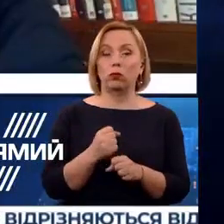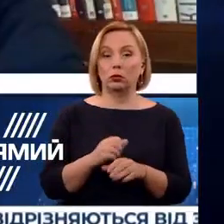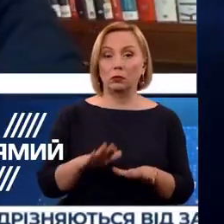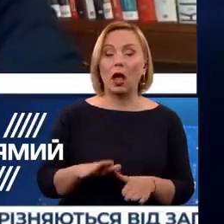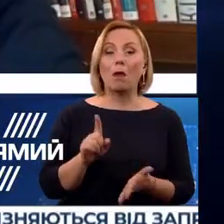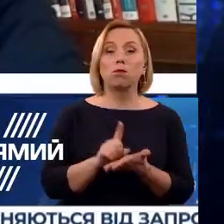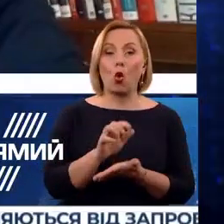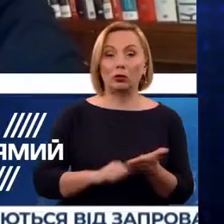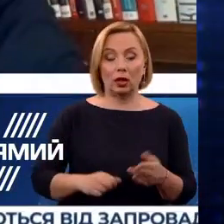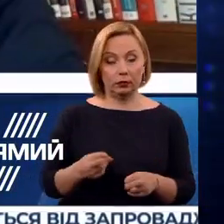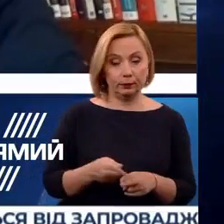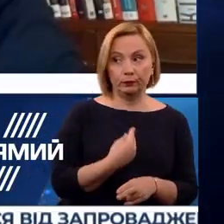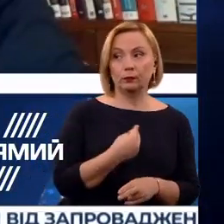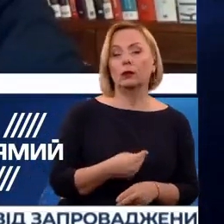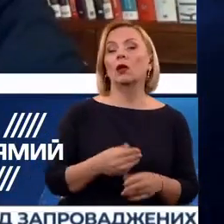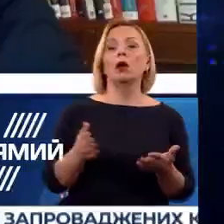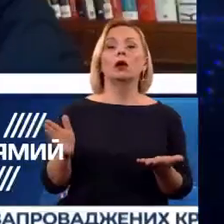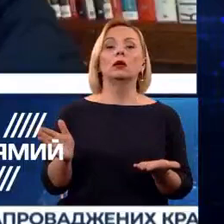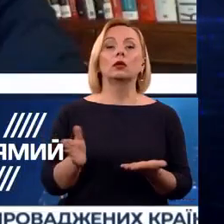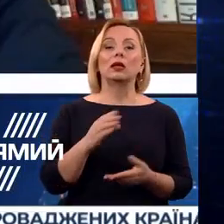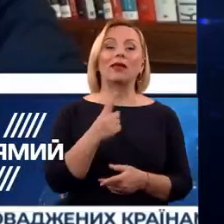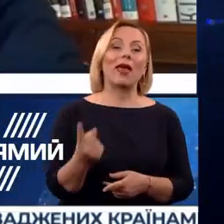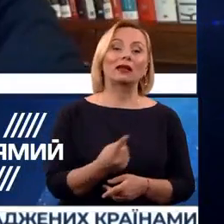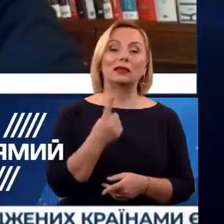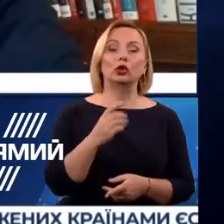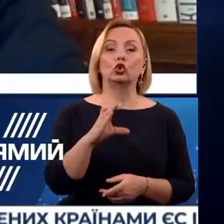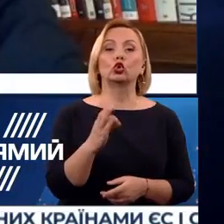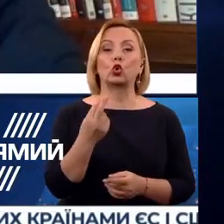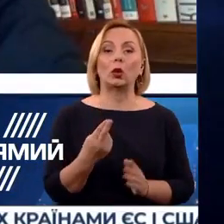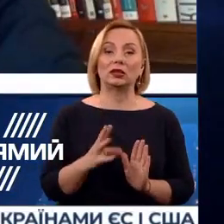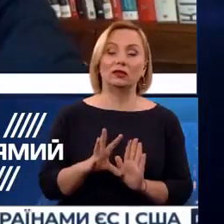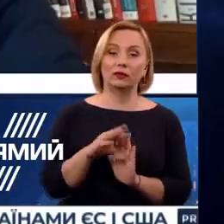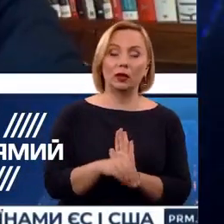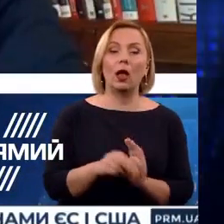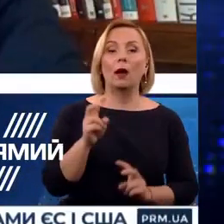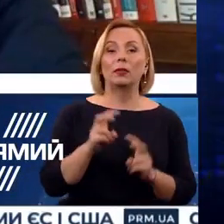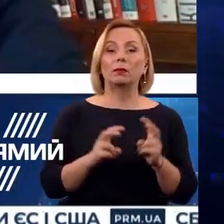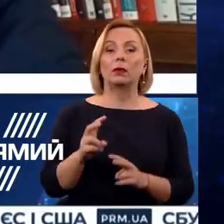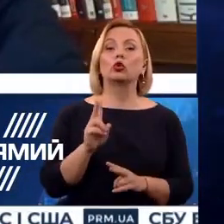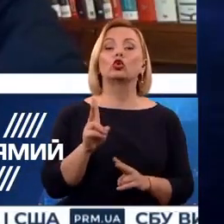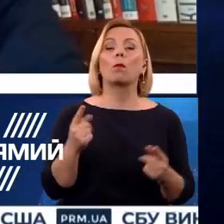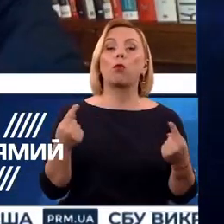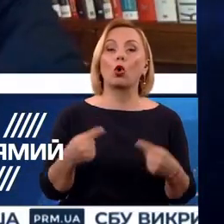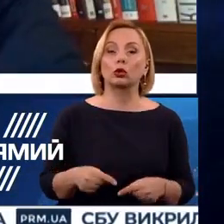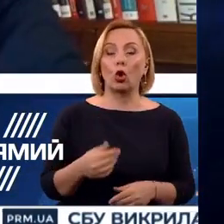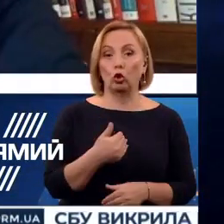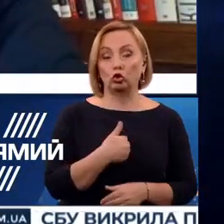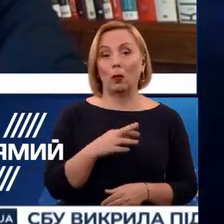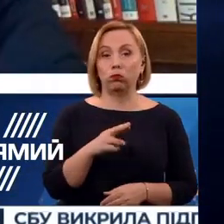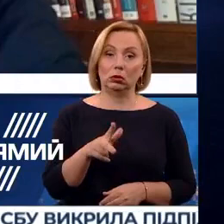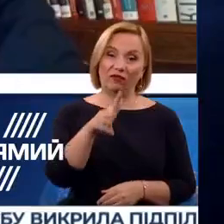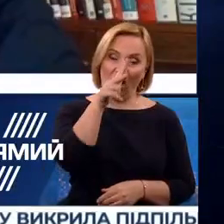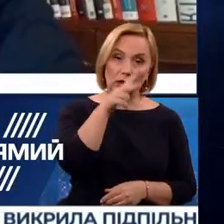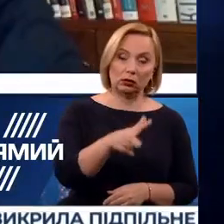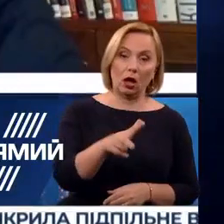податків. Звільнення від сплати єдиного соціального внеску для підприємств постраждалих галузей, ну хоча б на квартал, на два